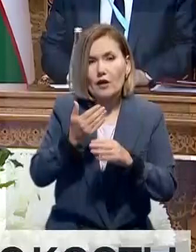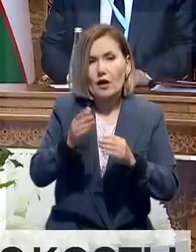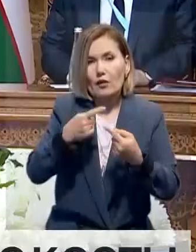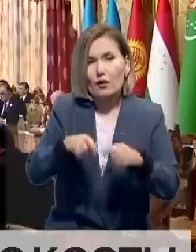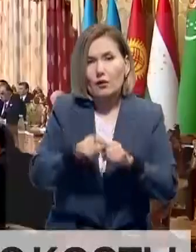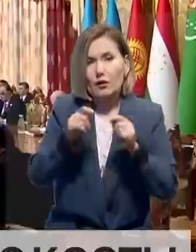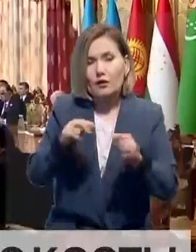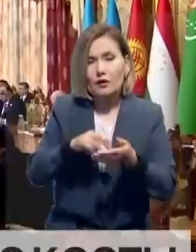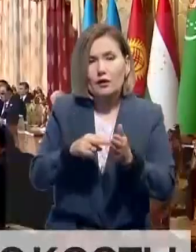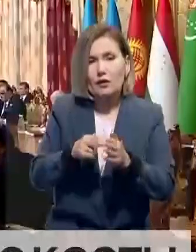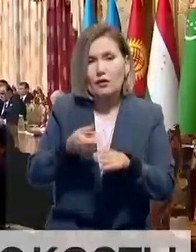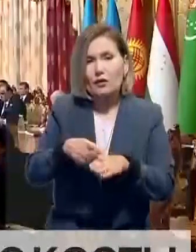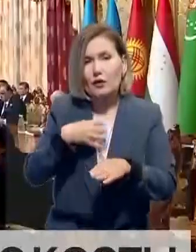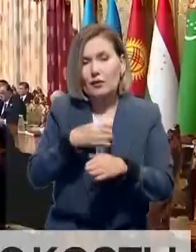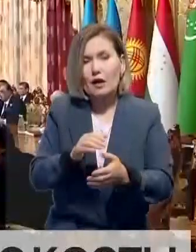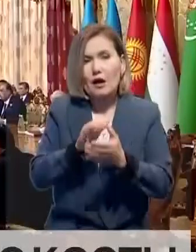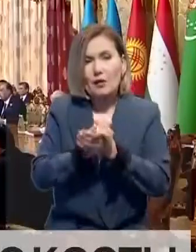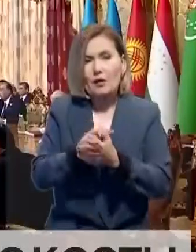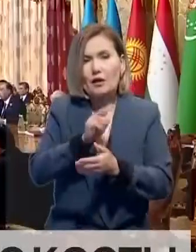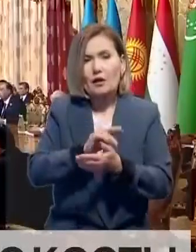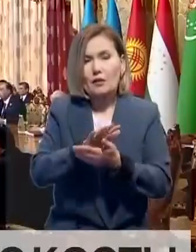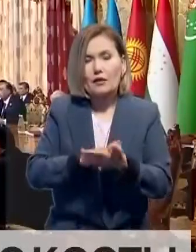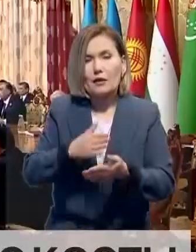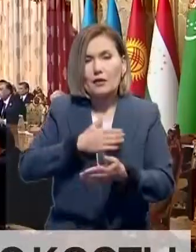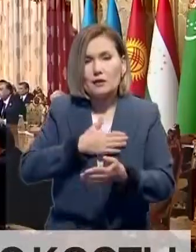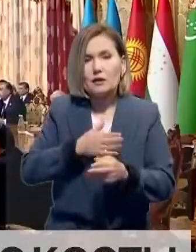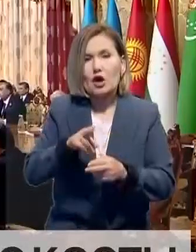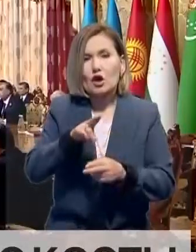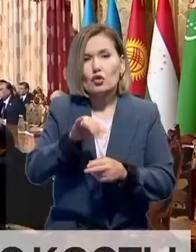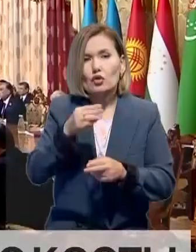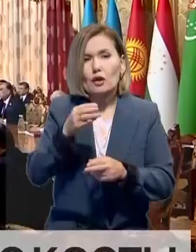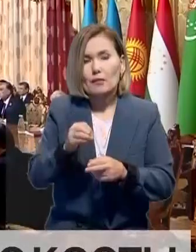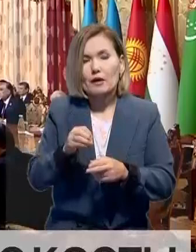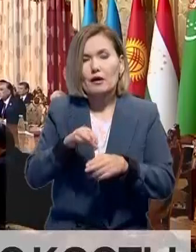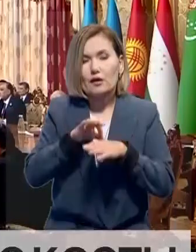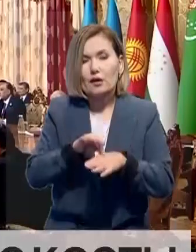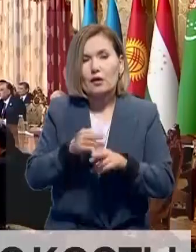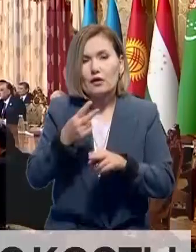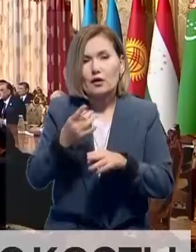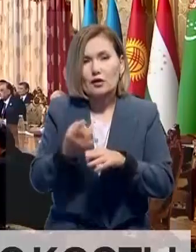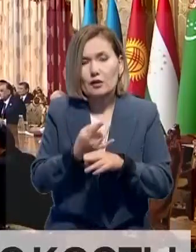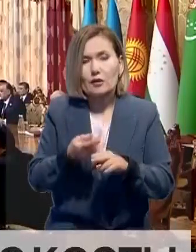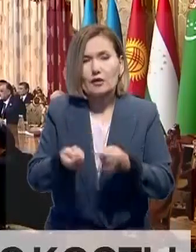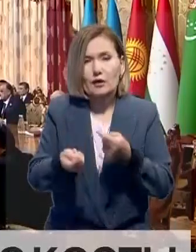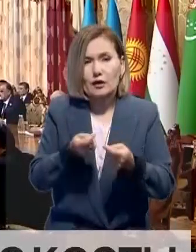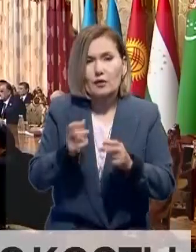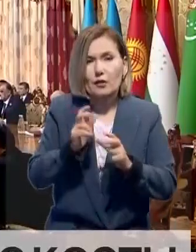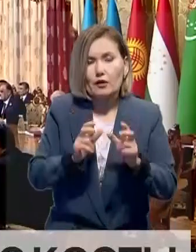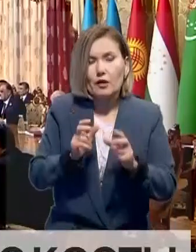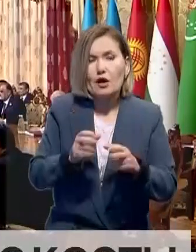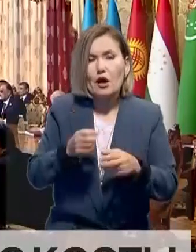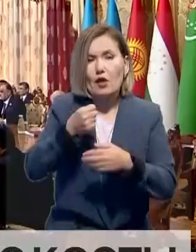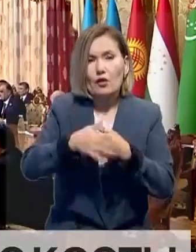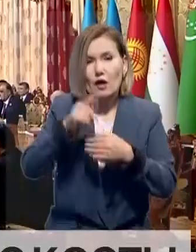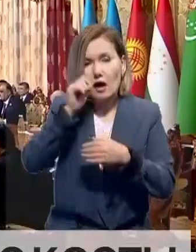ашу көзделуде. Бұл маңызды саладағы ынтымақтастықты кеңейтуге біздің Душанбедегі кездесуіміз аясында екінші ректорлар форумы мен Орталық Азия